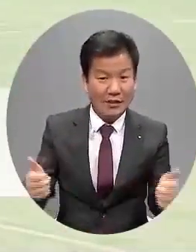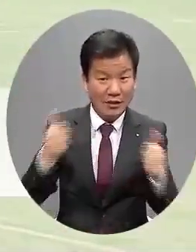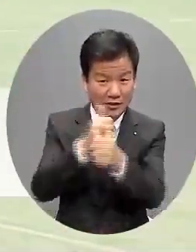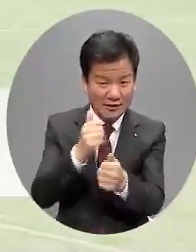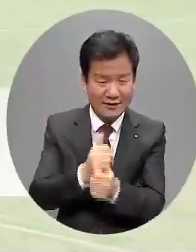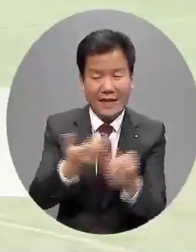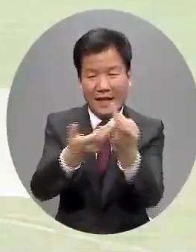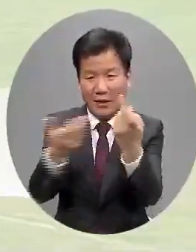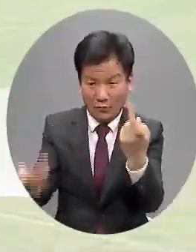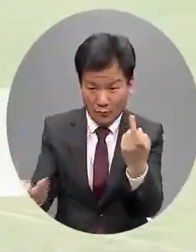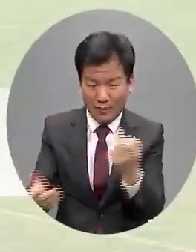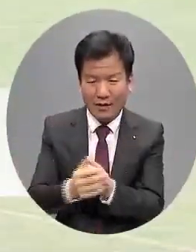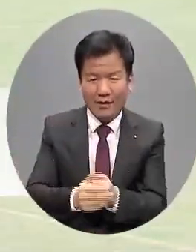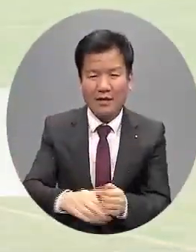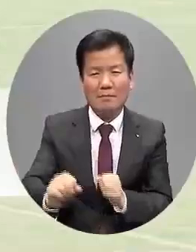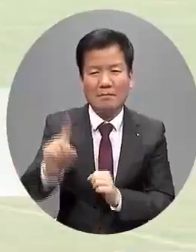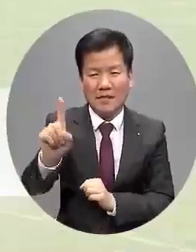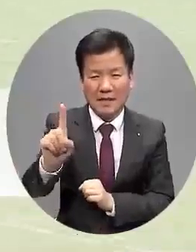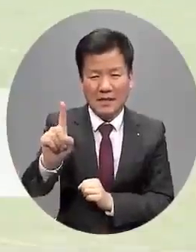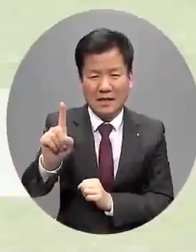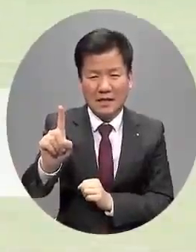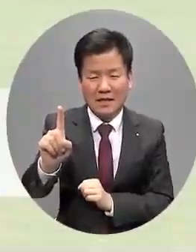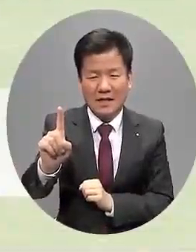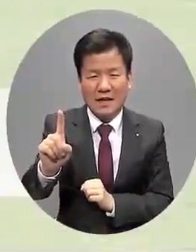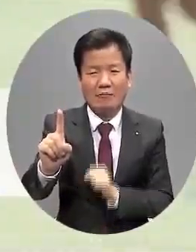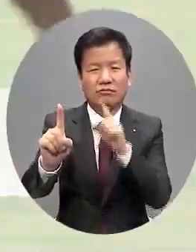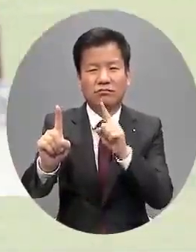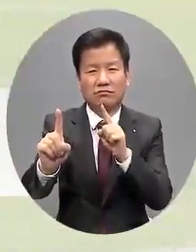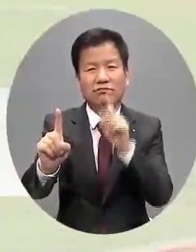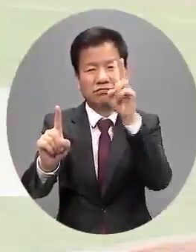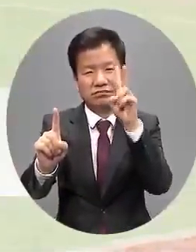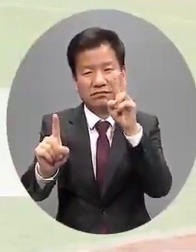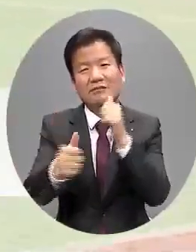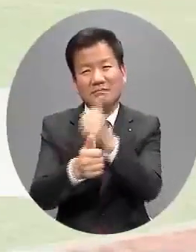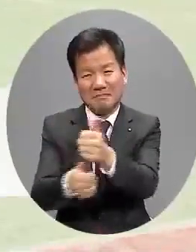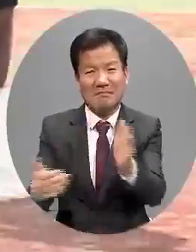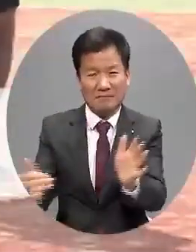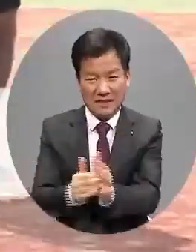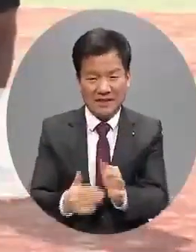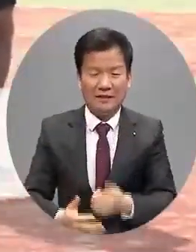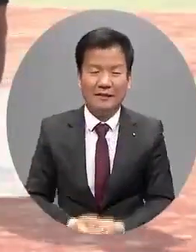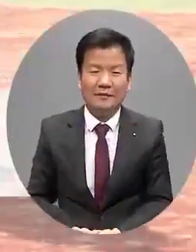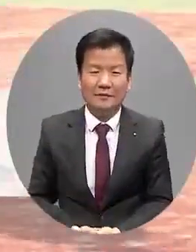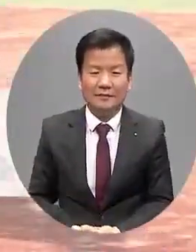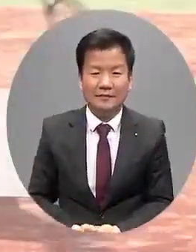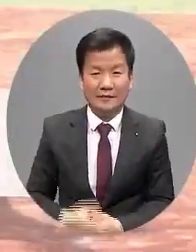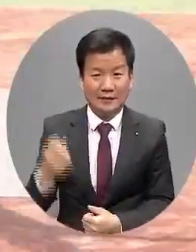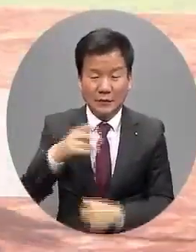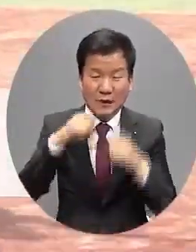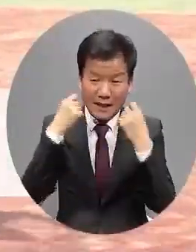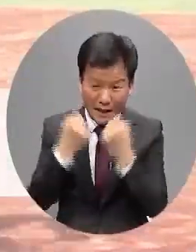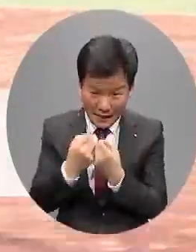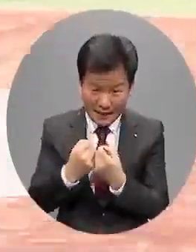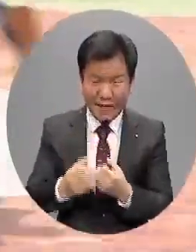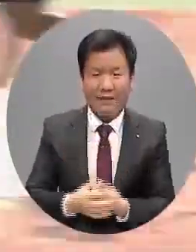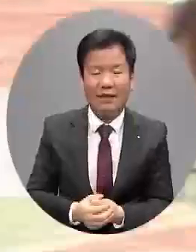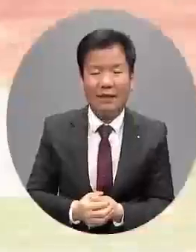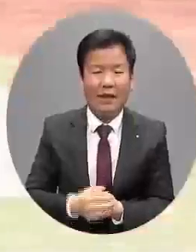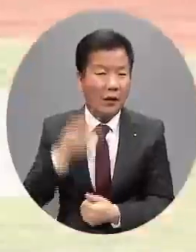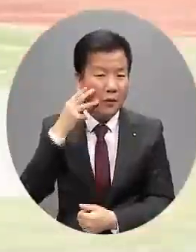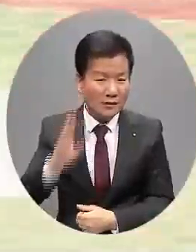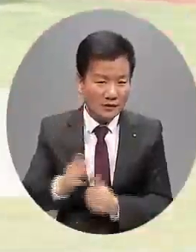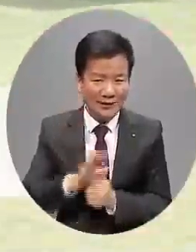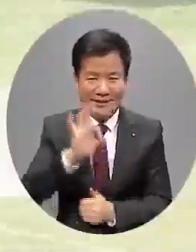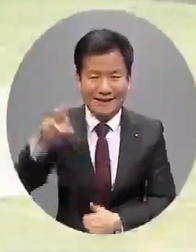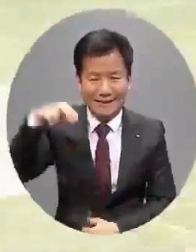결승에서 강원대를 만나 첫 복식을 내줬으나 2대1로 역전승을 거뒀습니다. 또 개인 단식에서